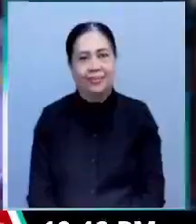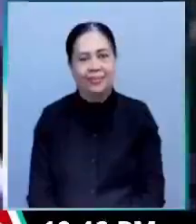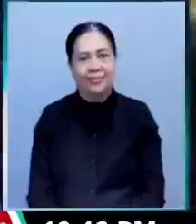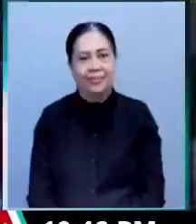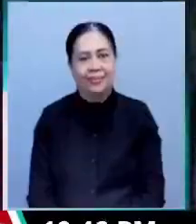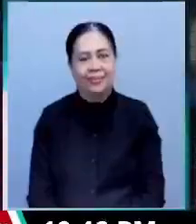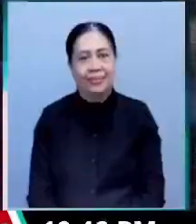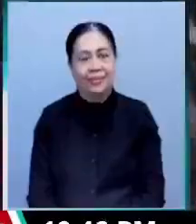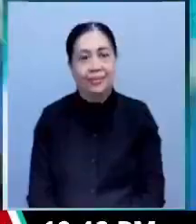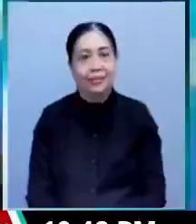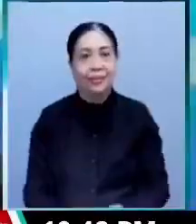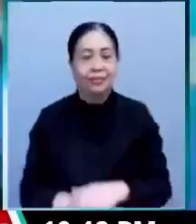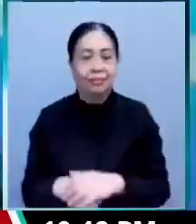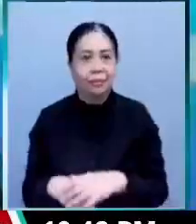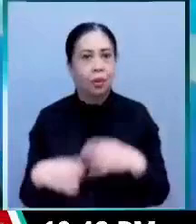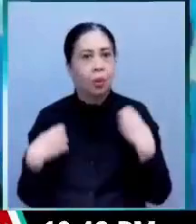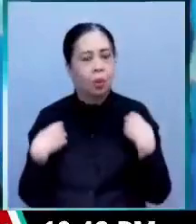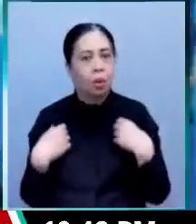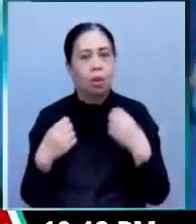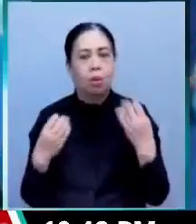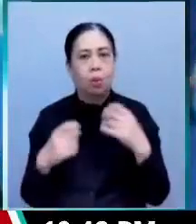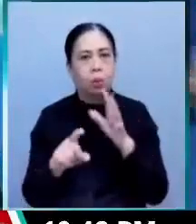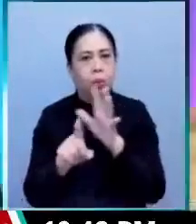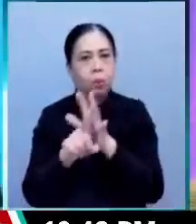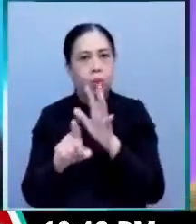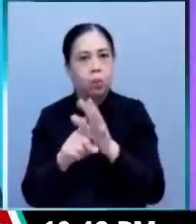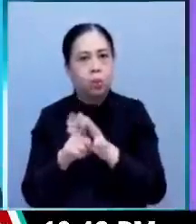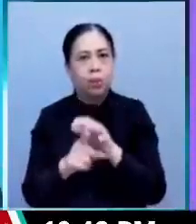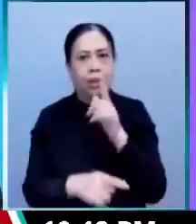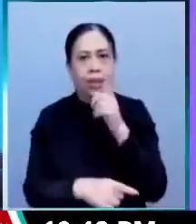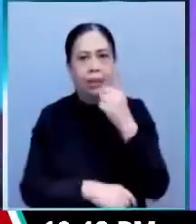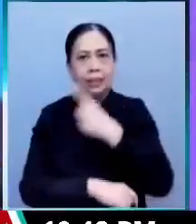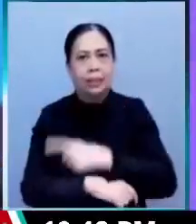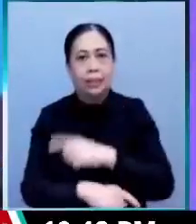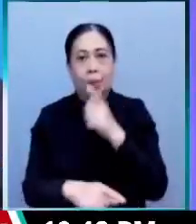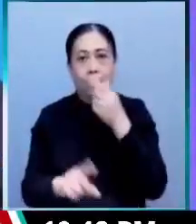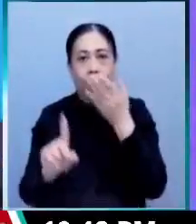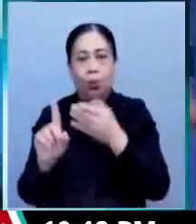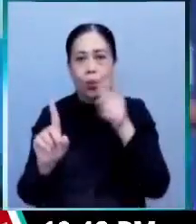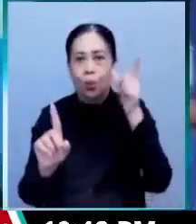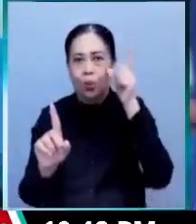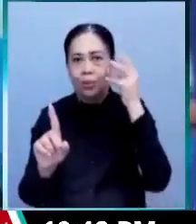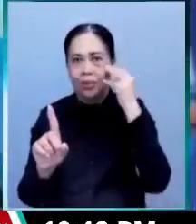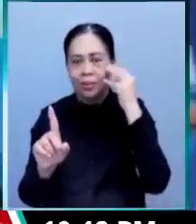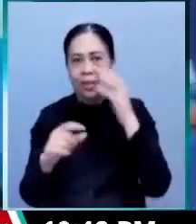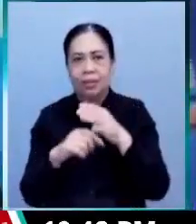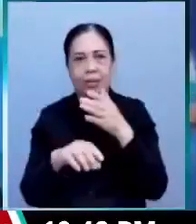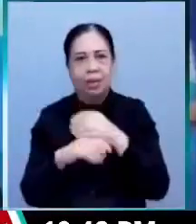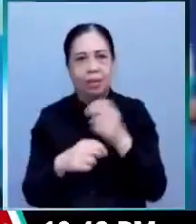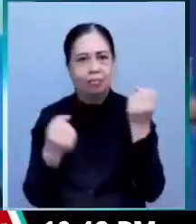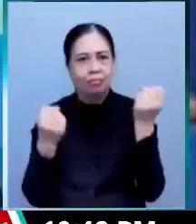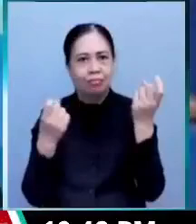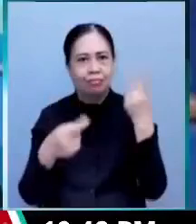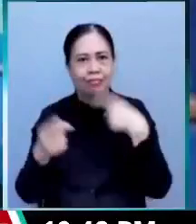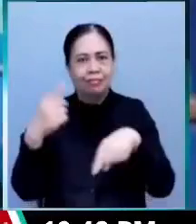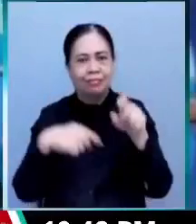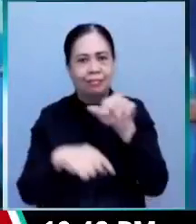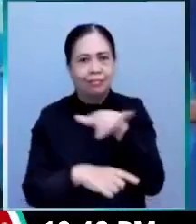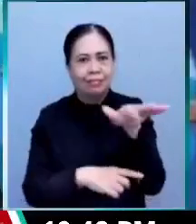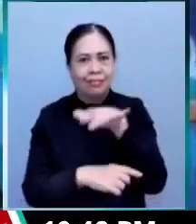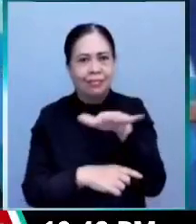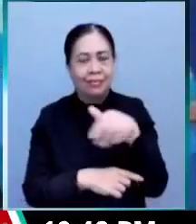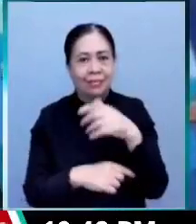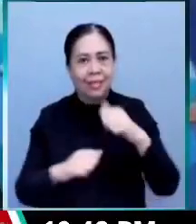Naman ng positive feedback ang It's Your Lucky Day host na si Luis Manzano matapos siya mag-sign language sa isang live studio